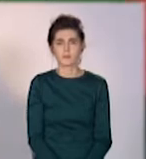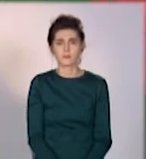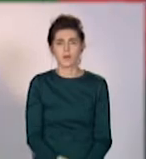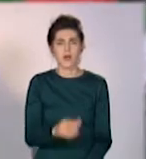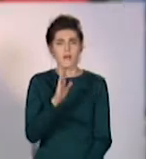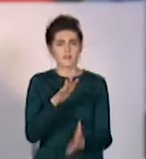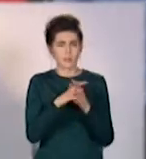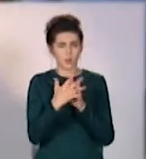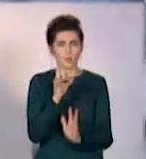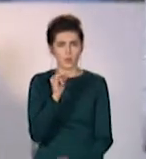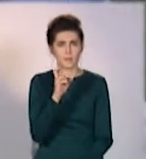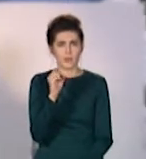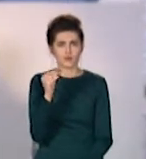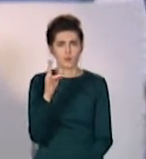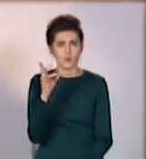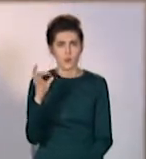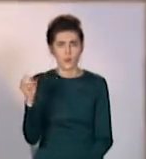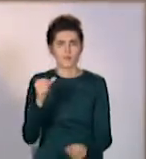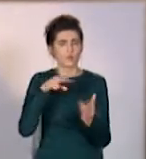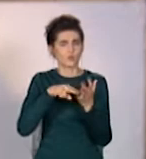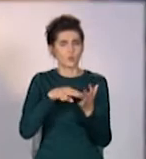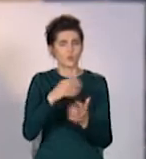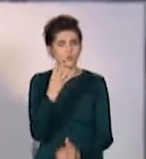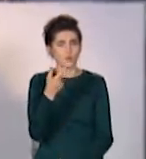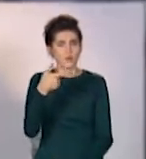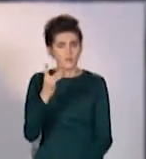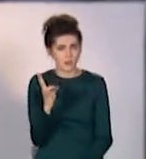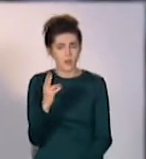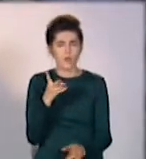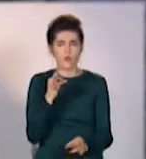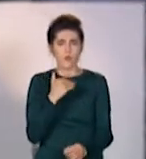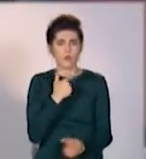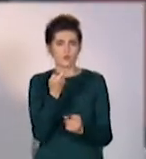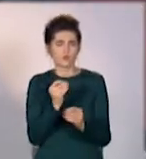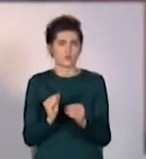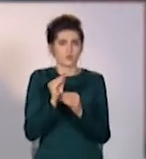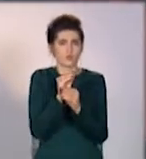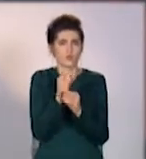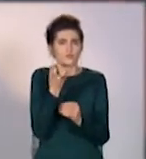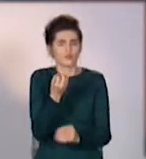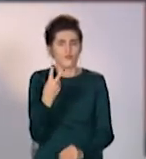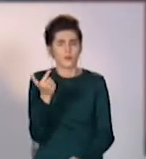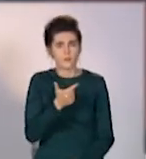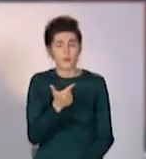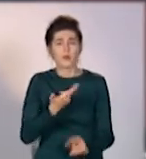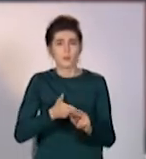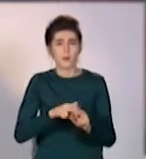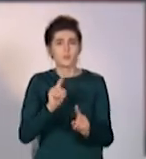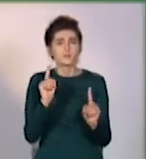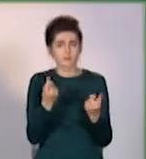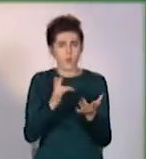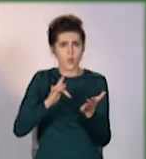У рубіжному проїзду в автобусах коштує 4 гривні, та тариф хочуть збільшити наполовину. Пасажири обурені. Кажуть, місто